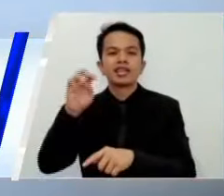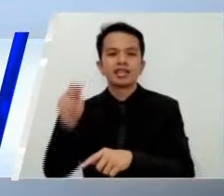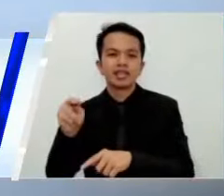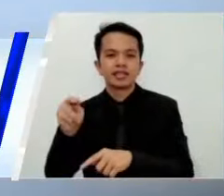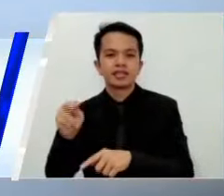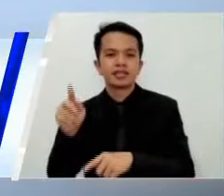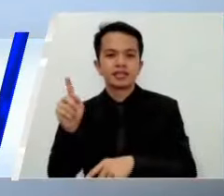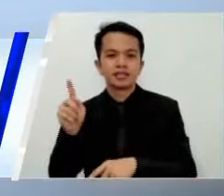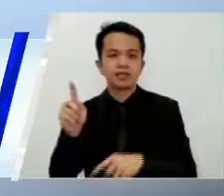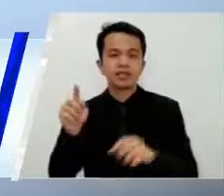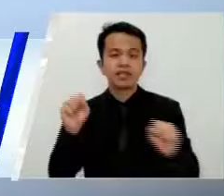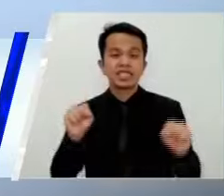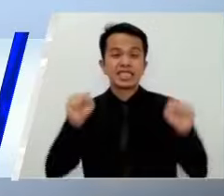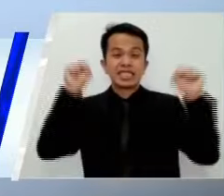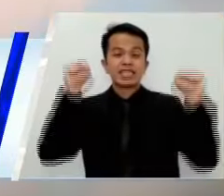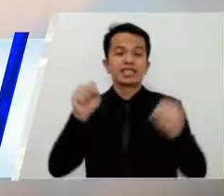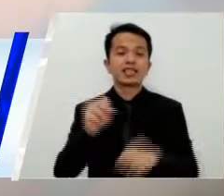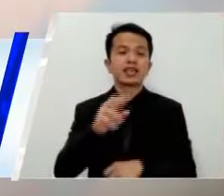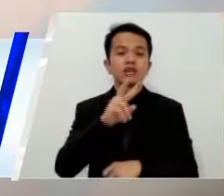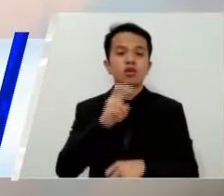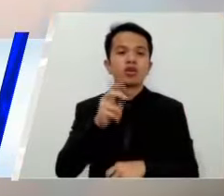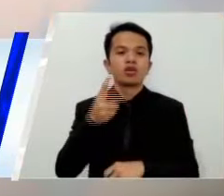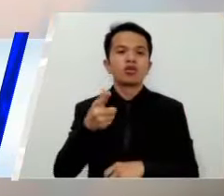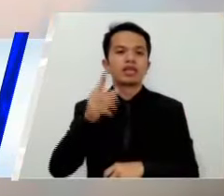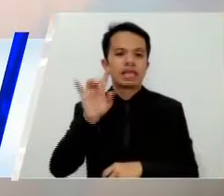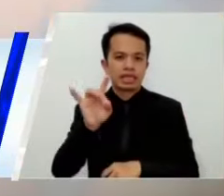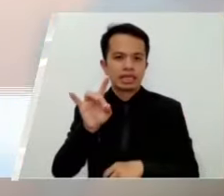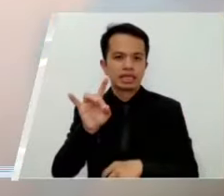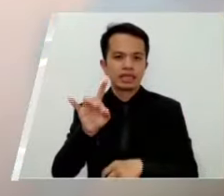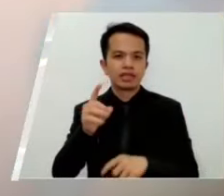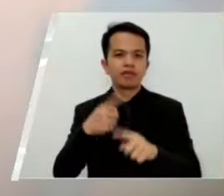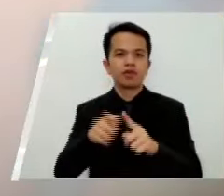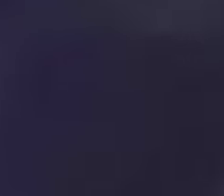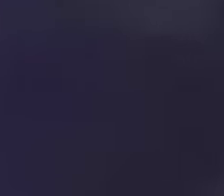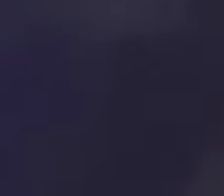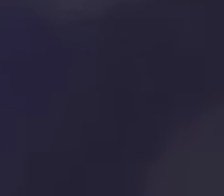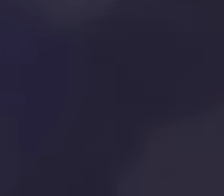228 kilograms ang total lift ni Ando.